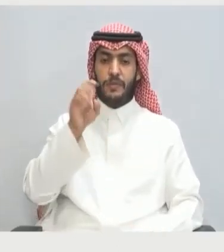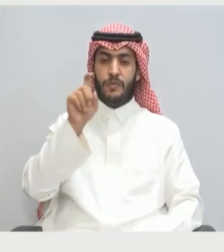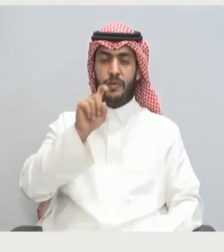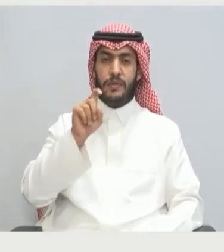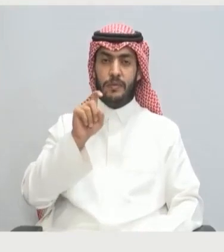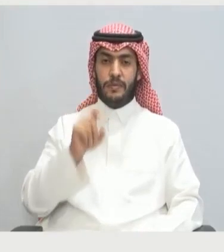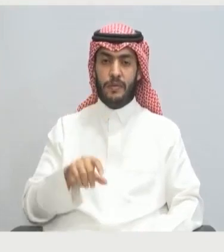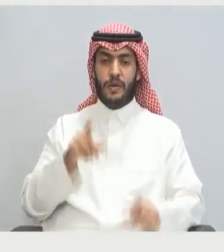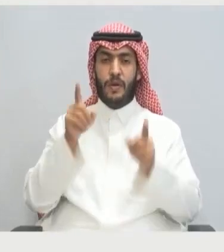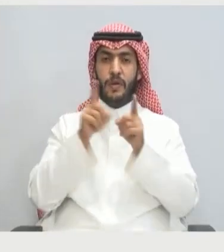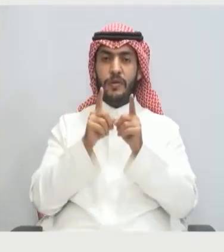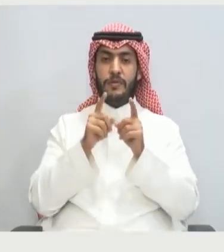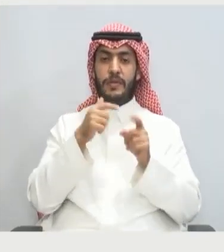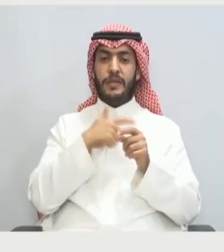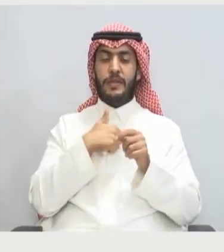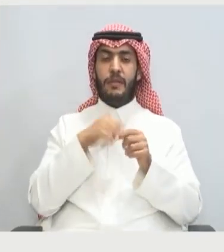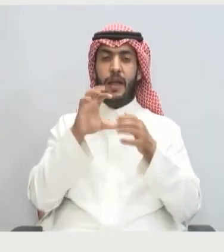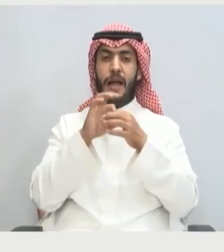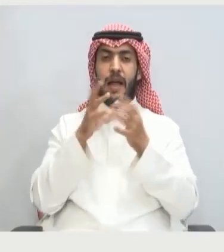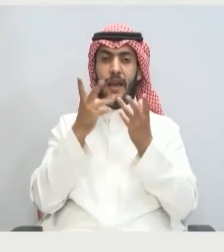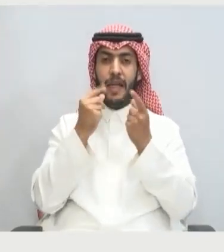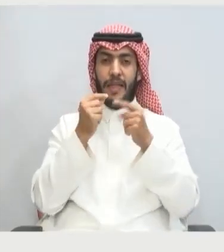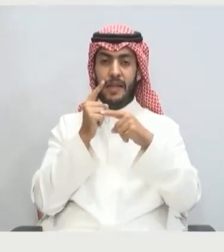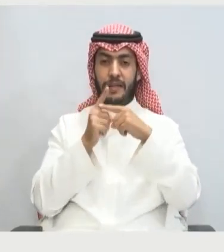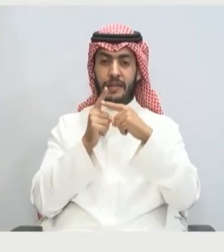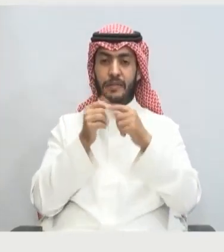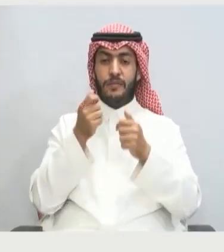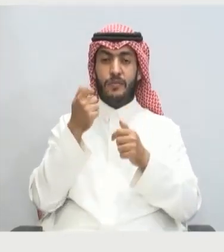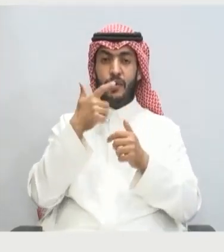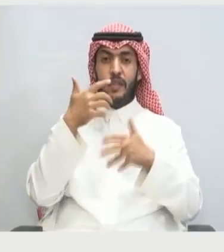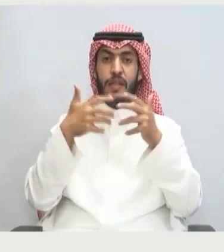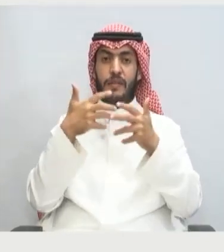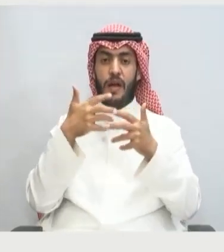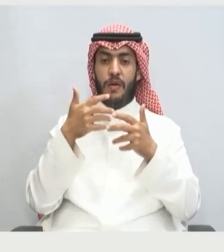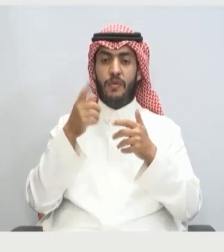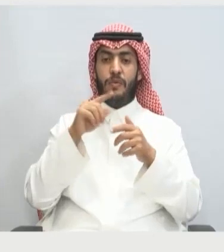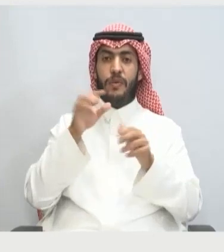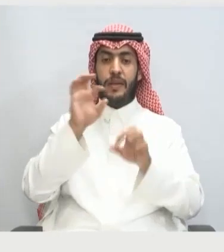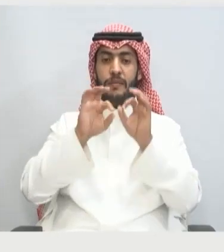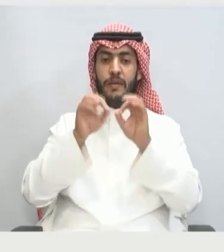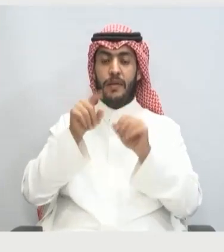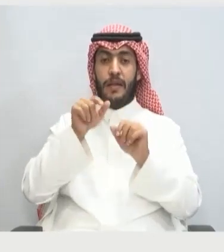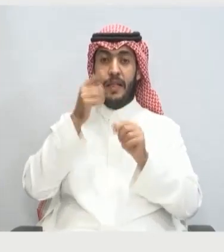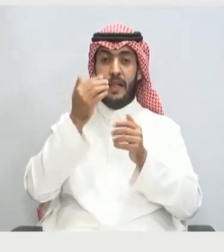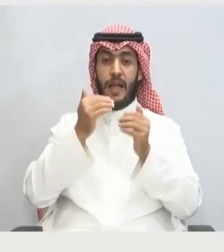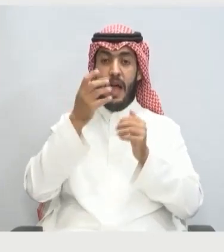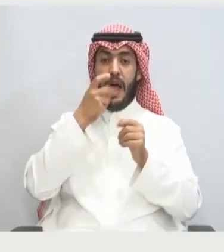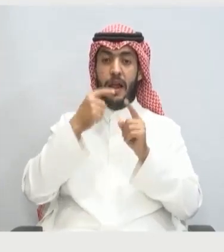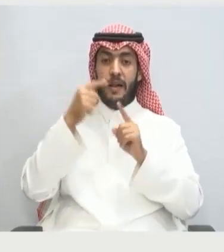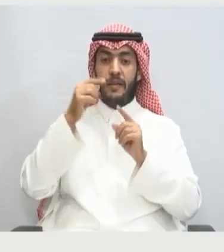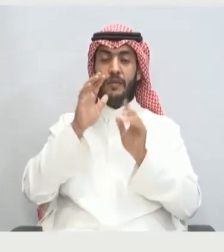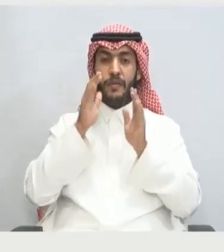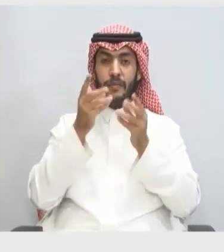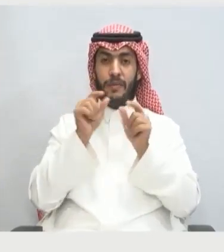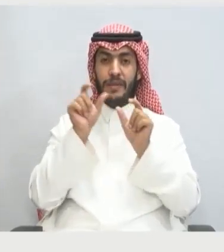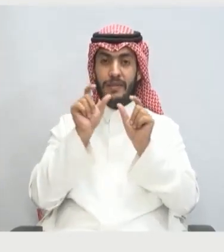السؤال الخلاصه تسمى العلاقه الرياضيه بين سرعه التفاعل الكيميائي عند درجه حراره وايضا